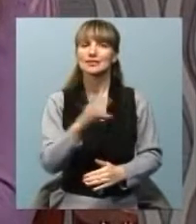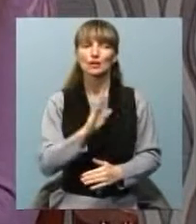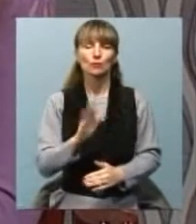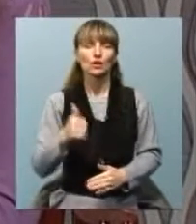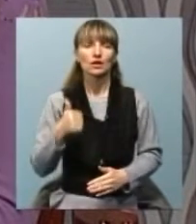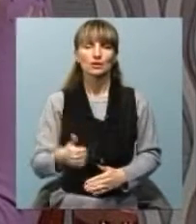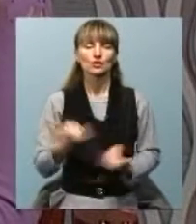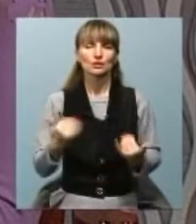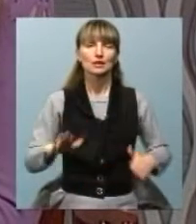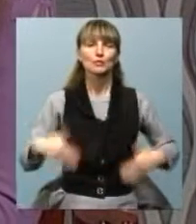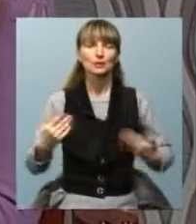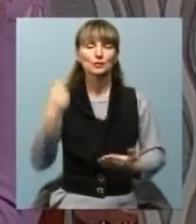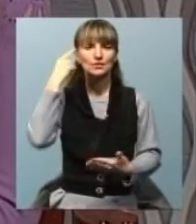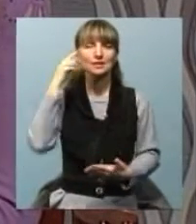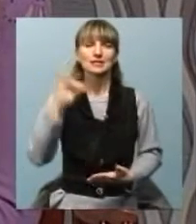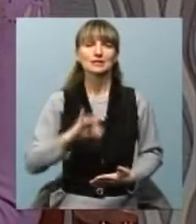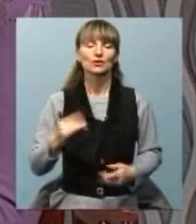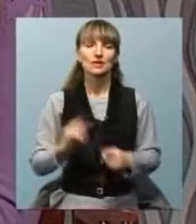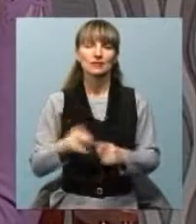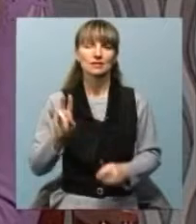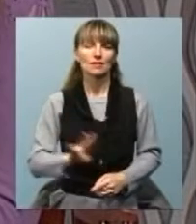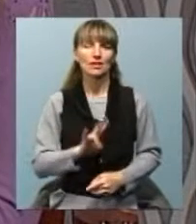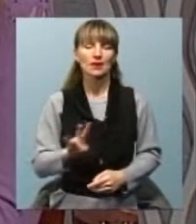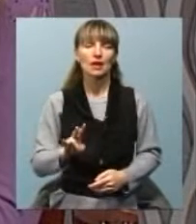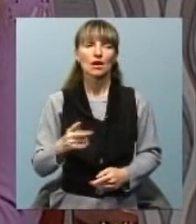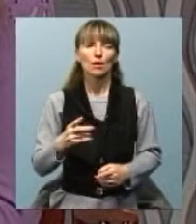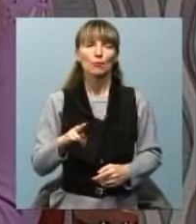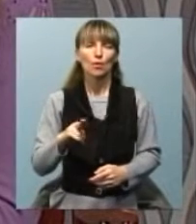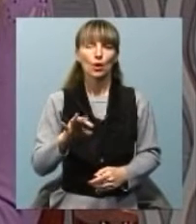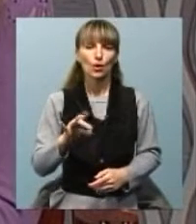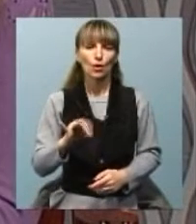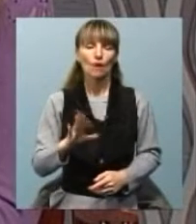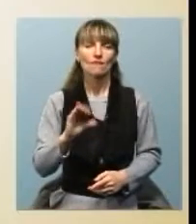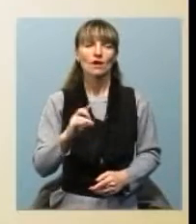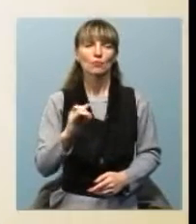зараз, власне, я і пропоную дізнатися і історію цього свята про вербну неділю.